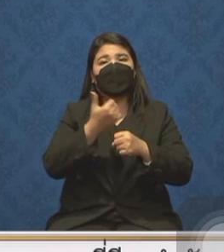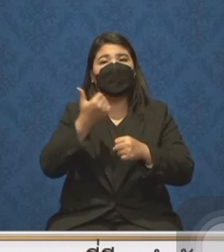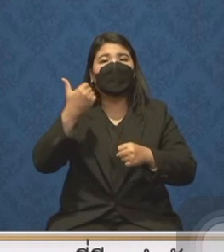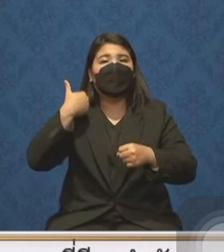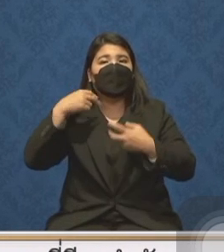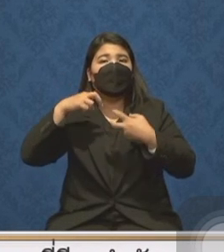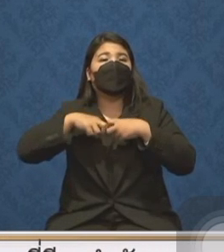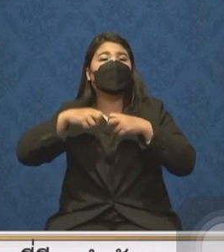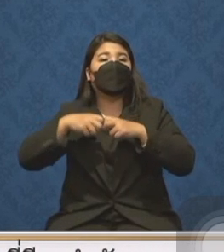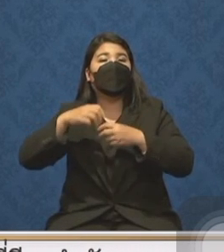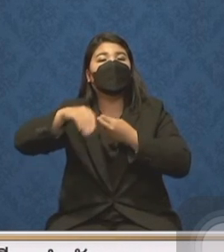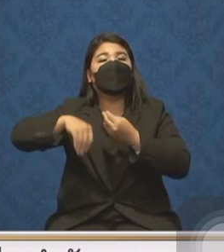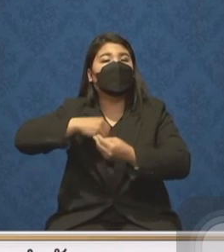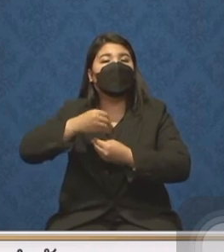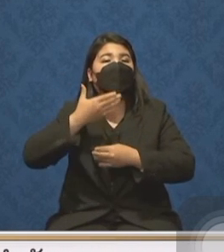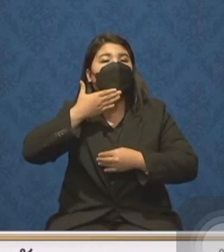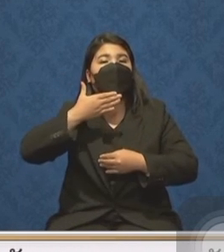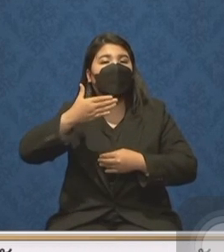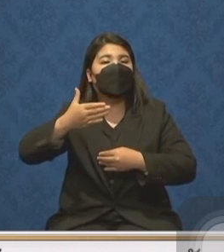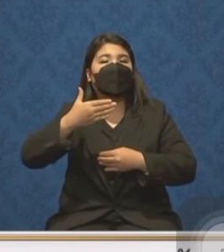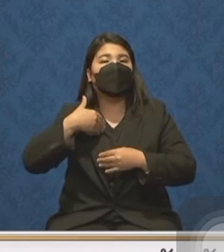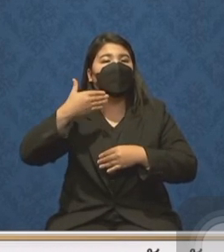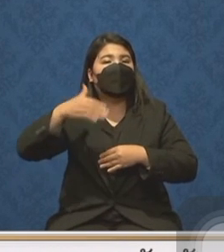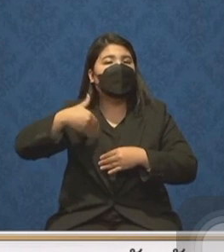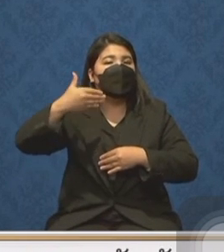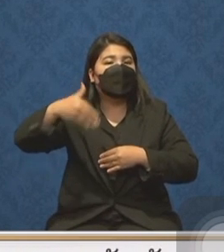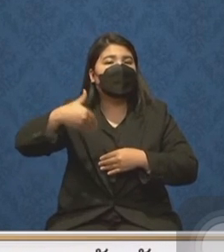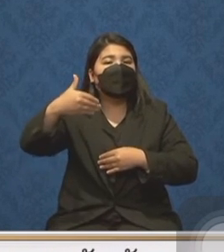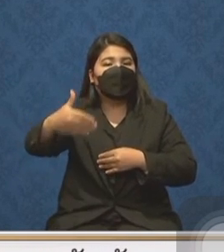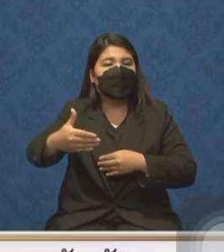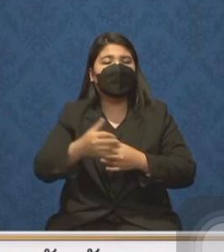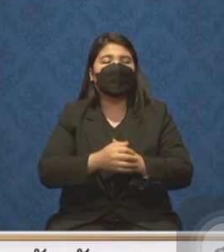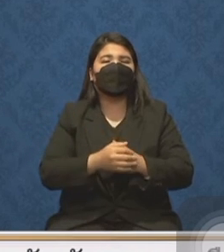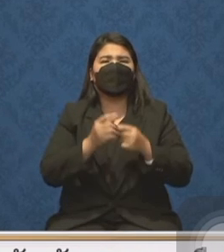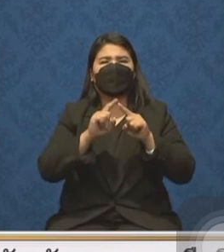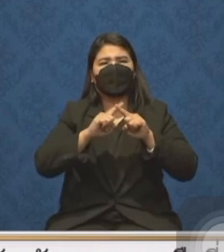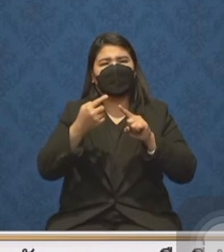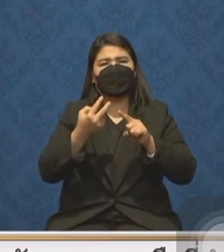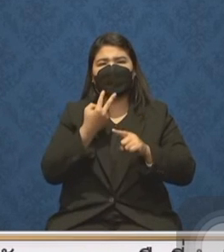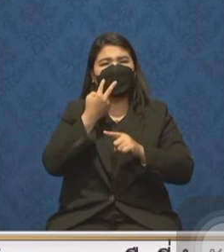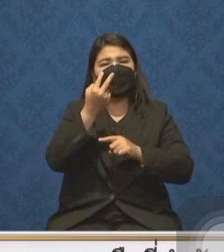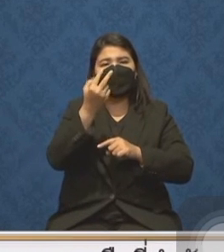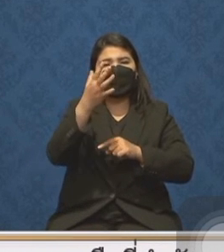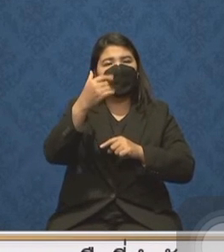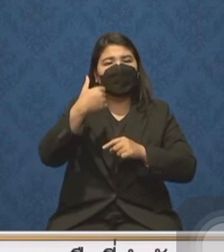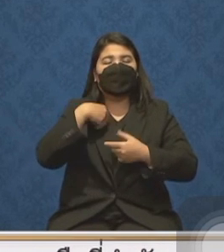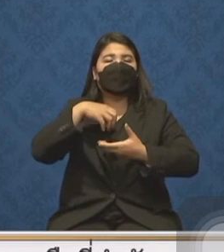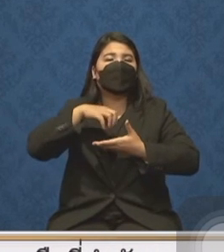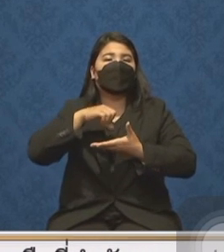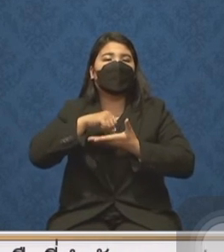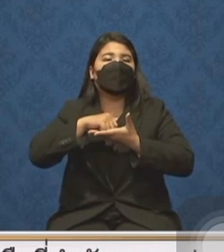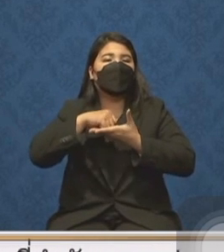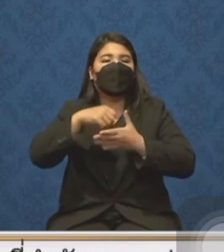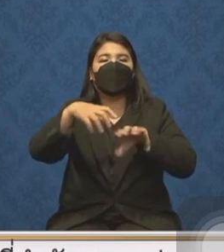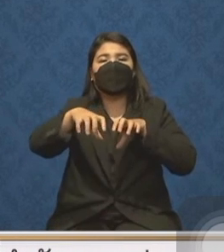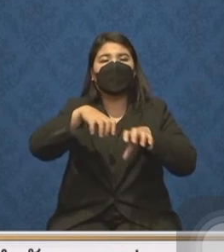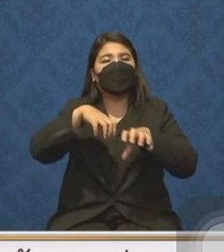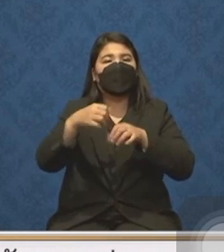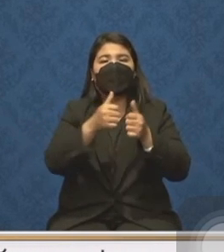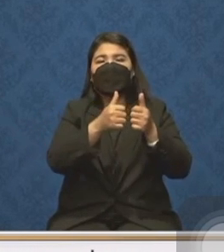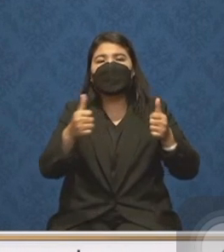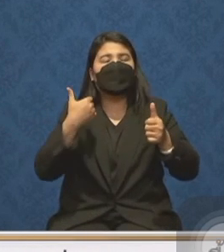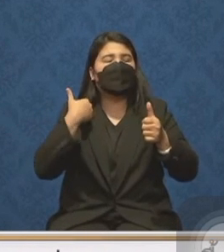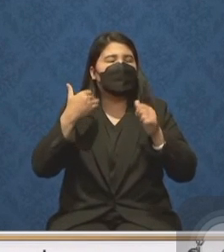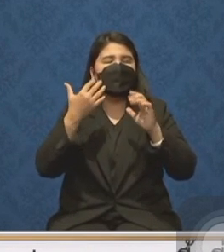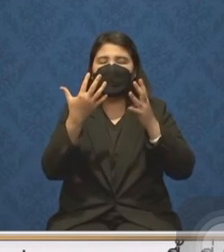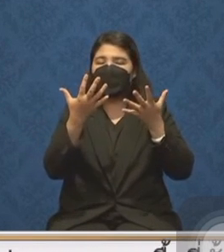าเศรษฐกิจมาต่อเนื่องหลายปีแล้วนะครับไม่เห็นเลยครับไม่เห็นการบริหารที่ดีนะครับการบริห